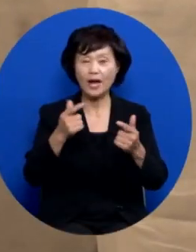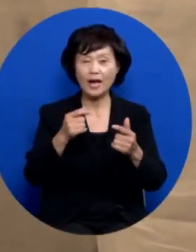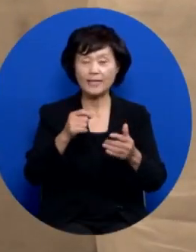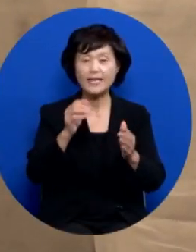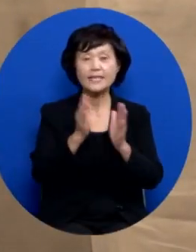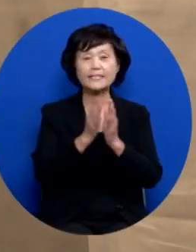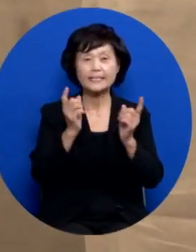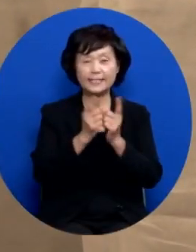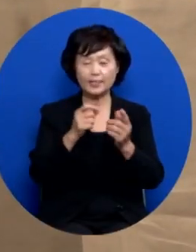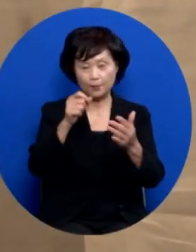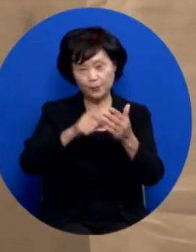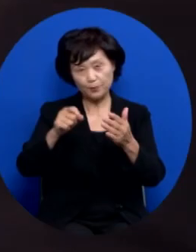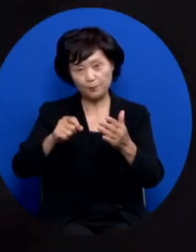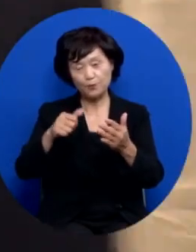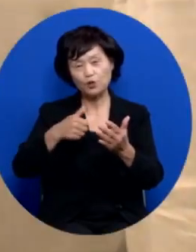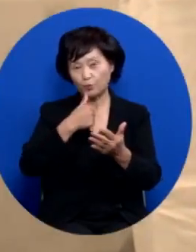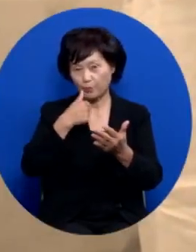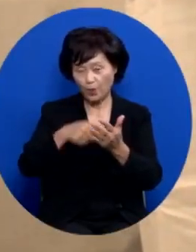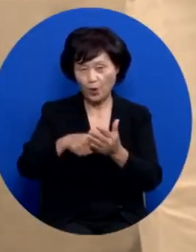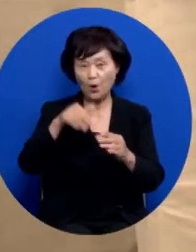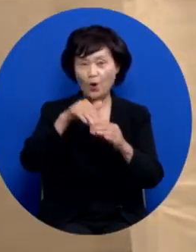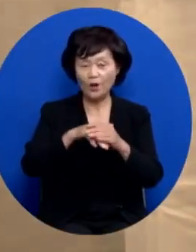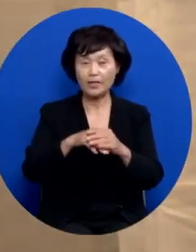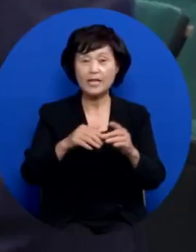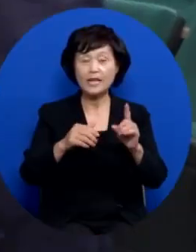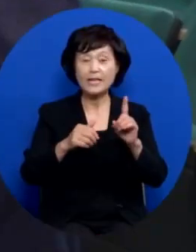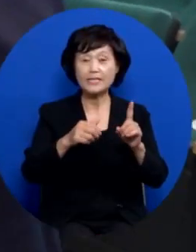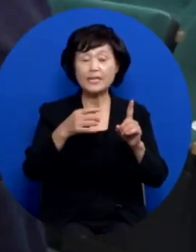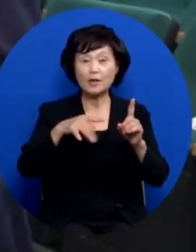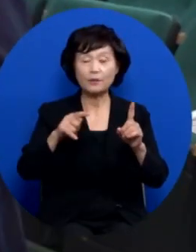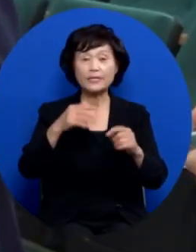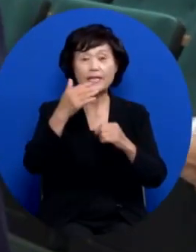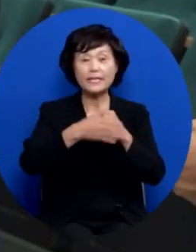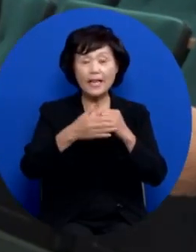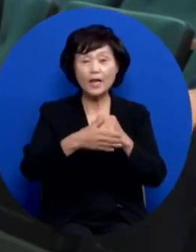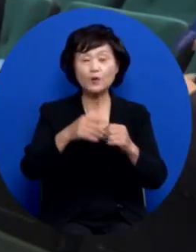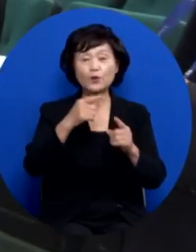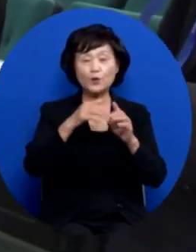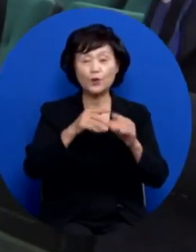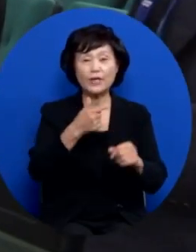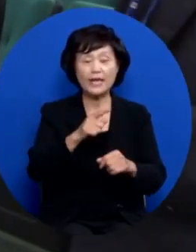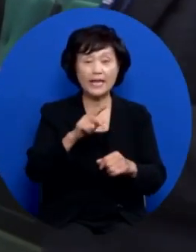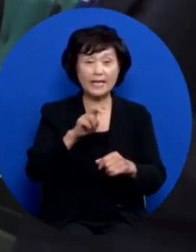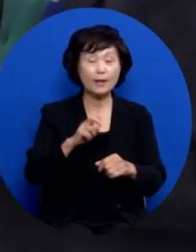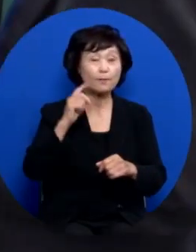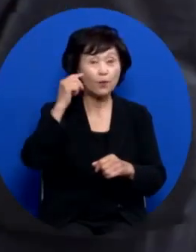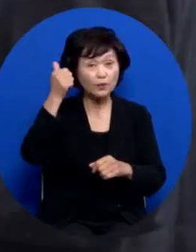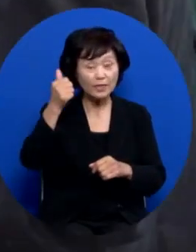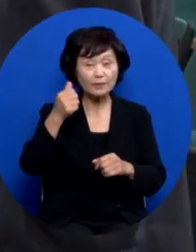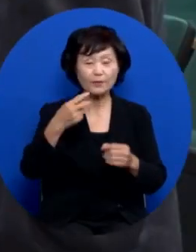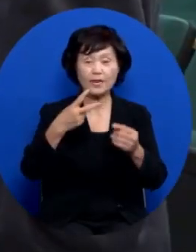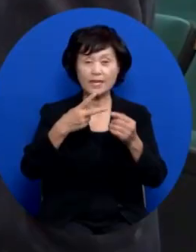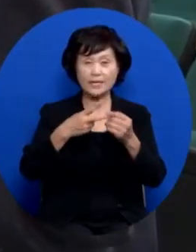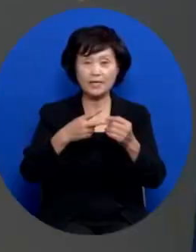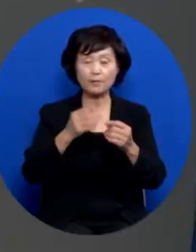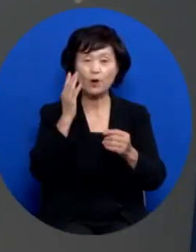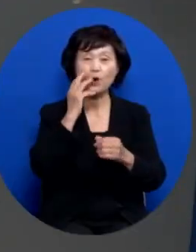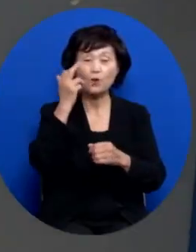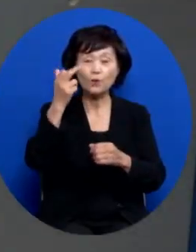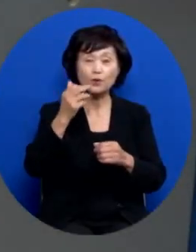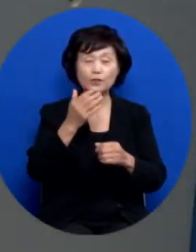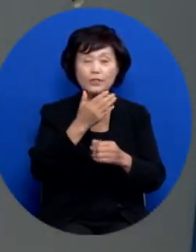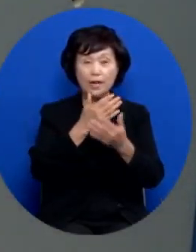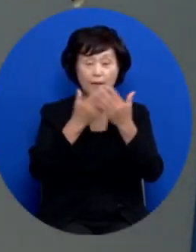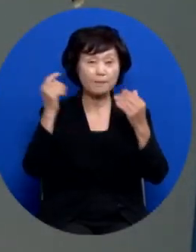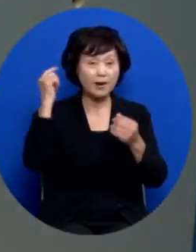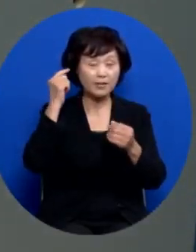진행했습니다. 목사 부총회장은 기호 1번 대구 서부교회 남태선 목사와 기호 2번 울산